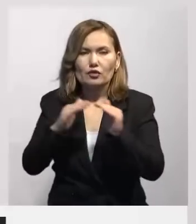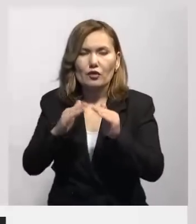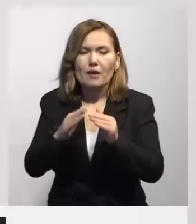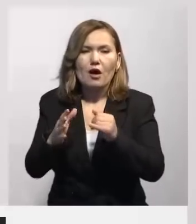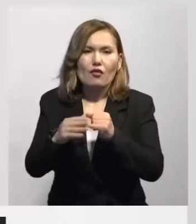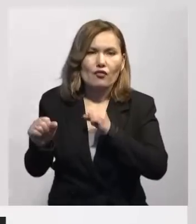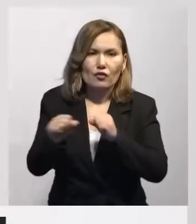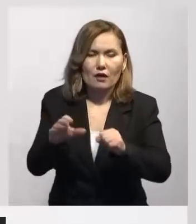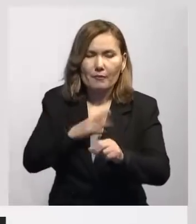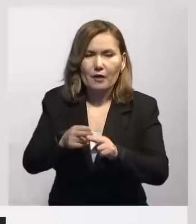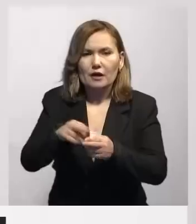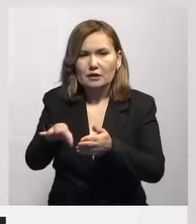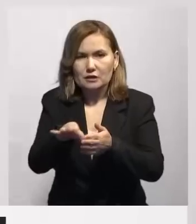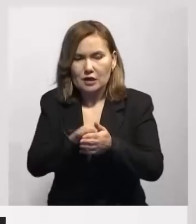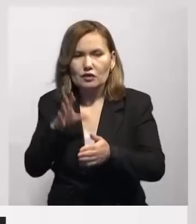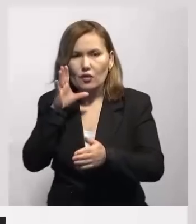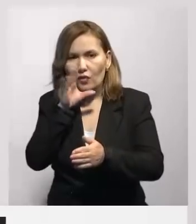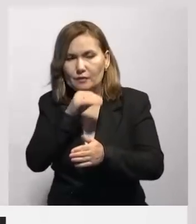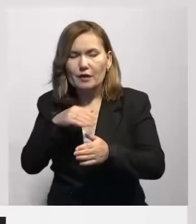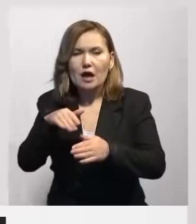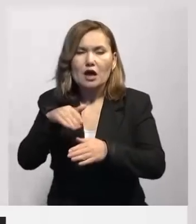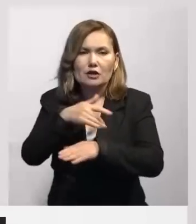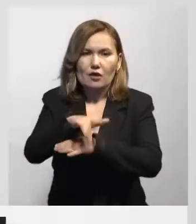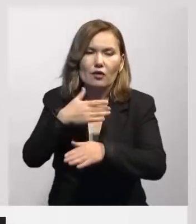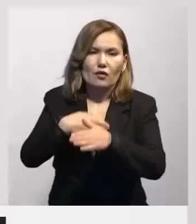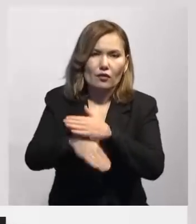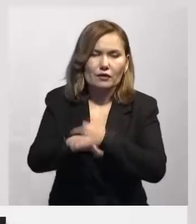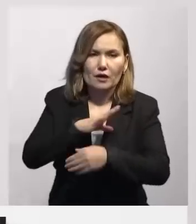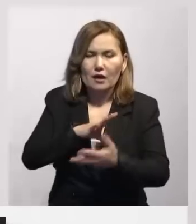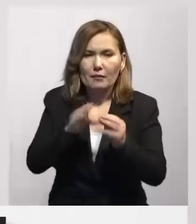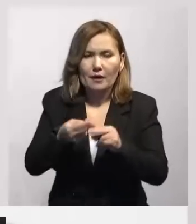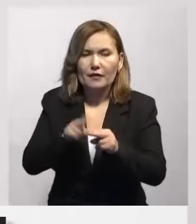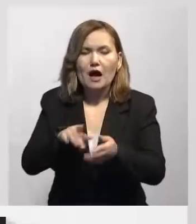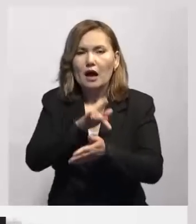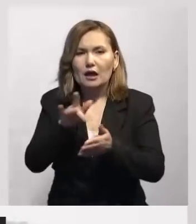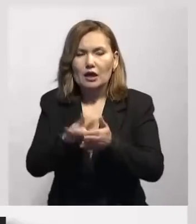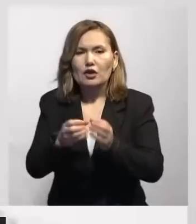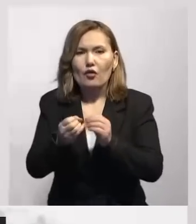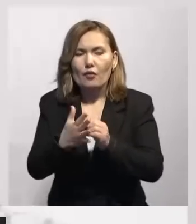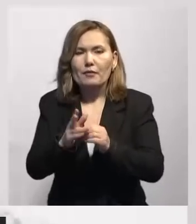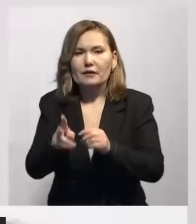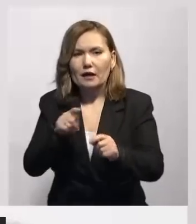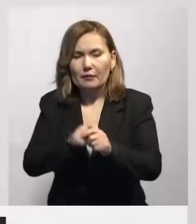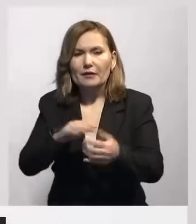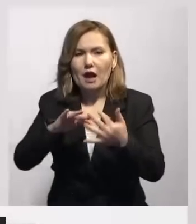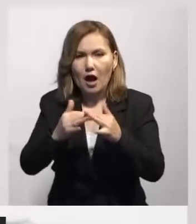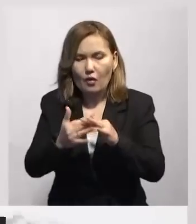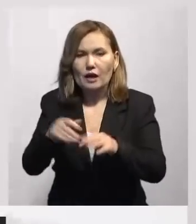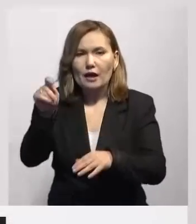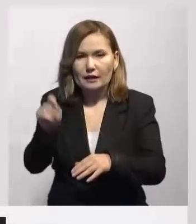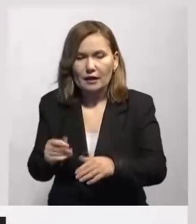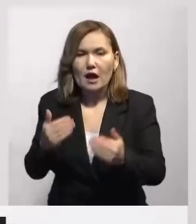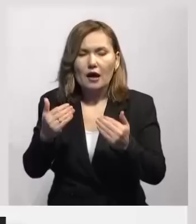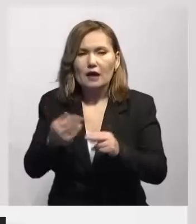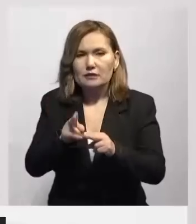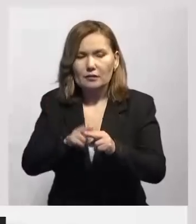ғана алып лифтімен төменге түстік. Сосын қандай қателік жасағанымызды түсіндік. Қазір қалаға 15 шақырым қашықтықтағы ауылға келдік. Жағдайдың қалыпқа